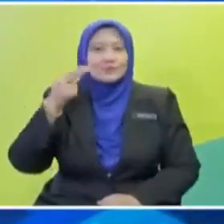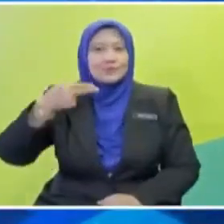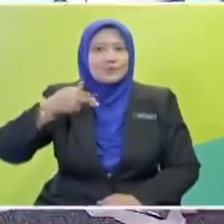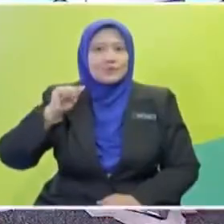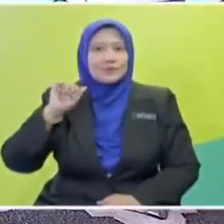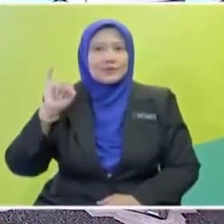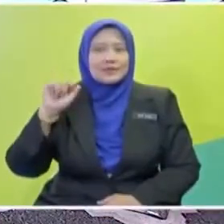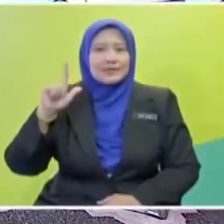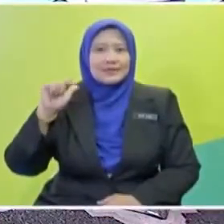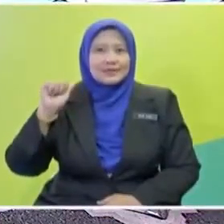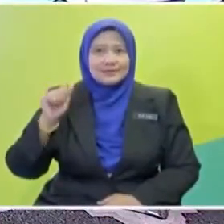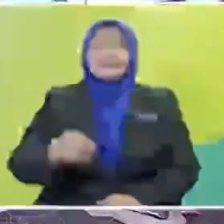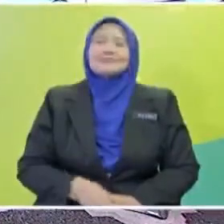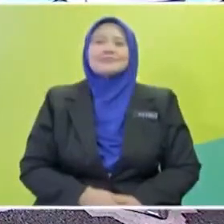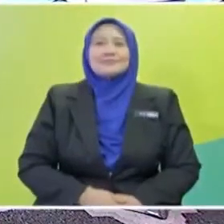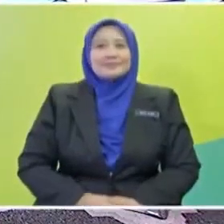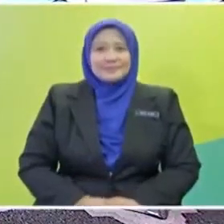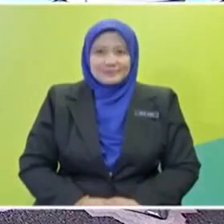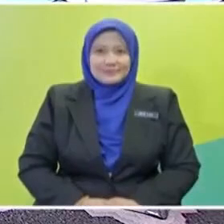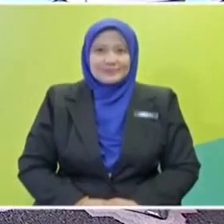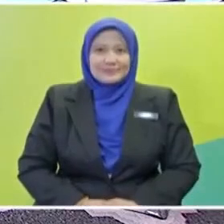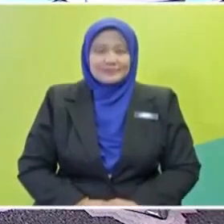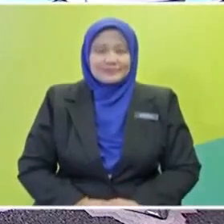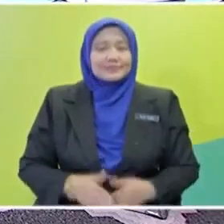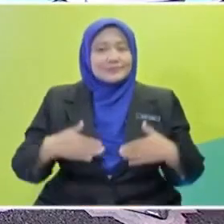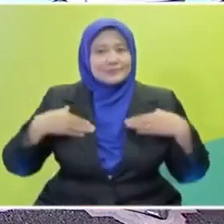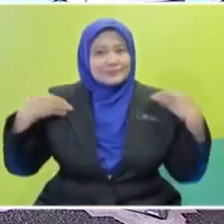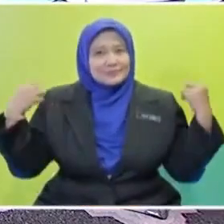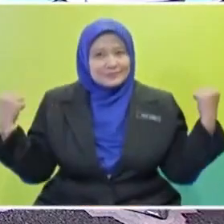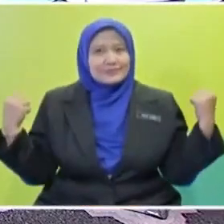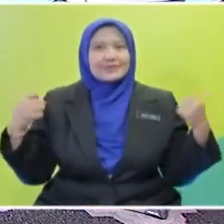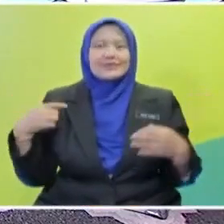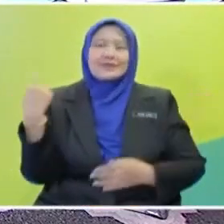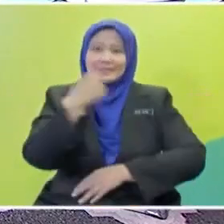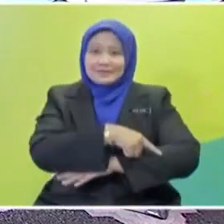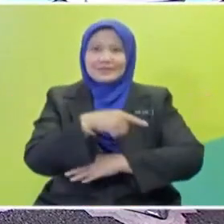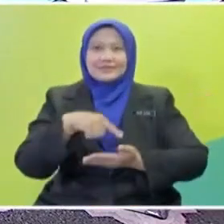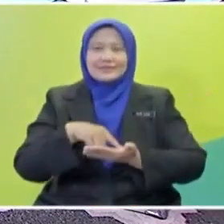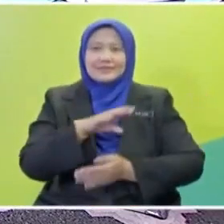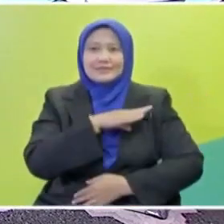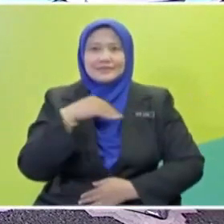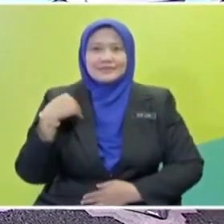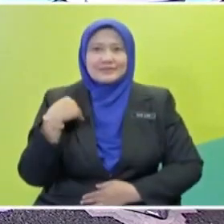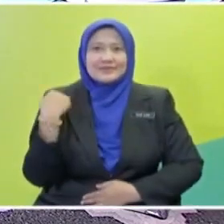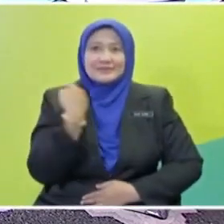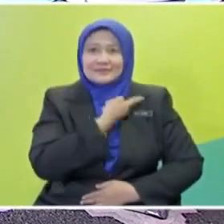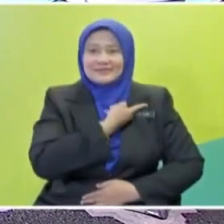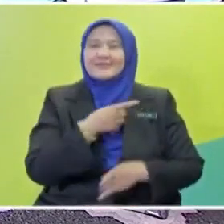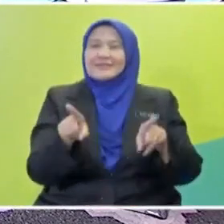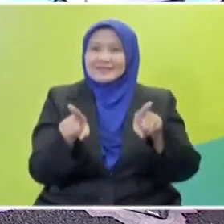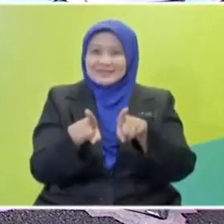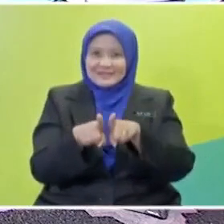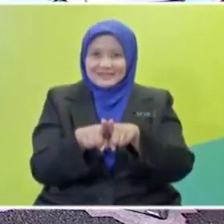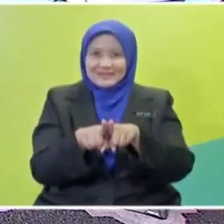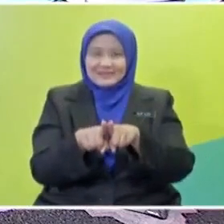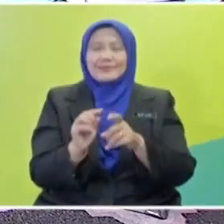Assalamualaikum Cikgu. Assalamualaikum. Sihat Cikgu? Sangat sihat Cikgu. Sangat ceria Cikgu pada hari ini. Dan kita serasilah ya, nampaknya. Memang serasi bersama.